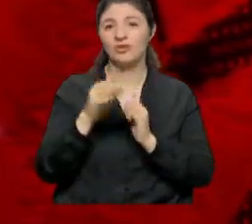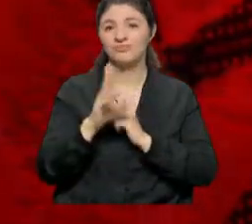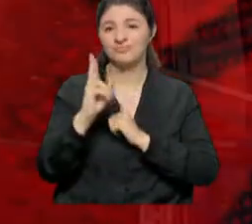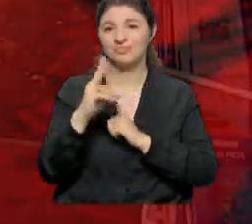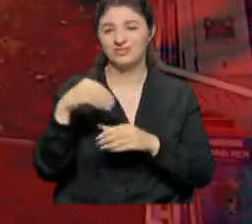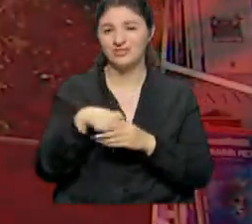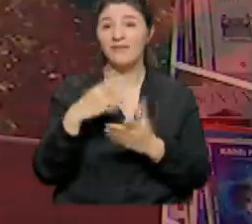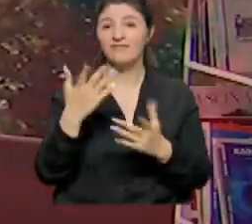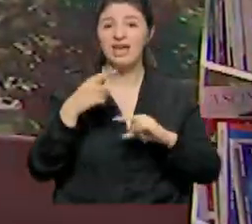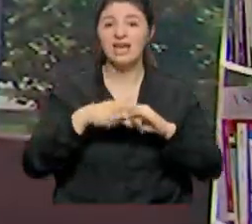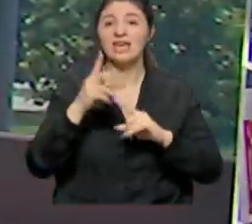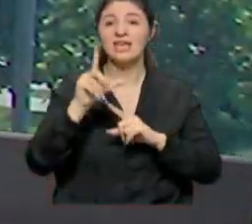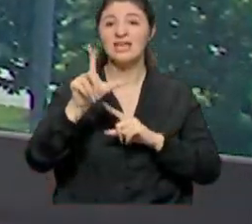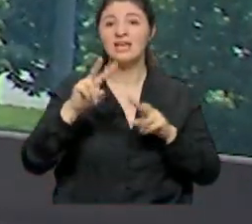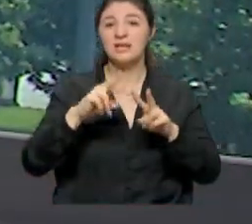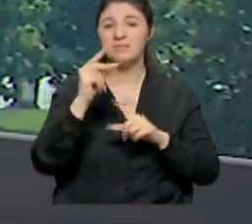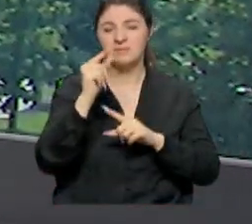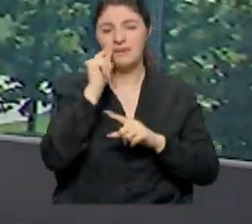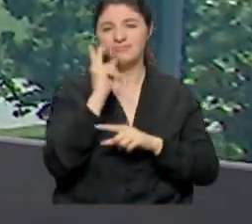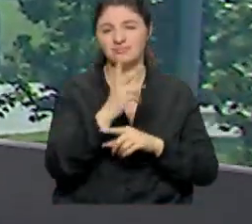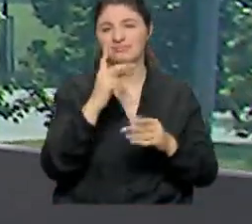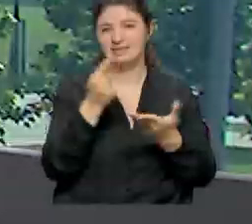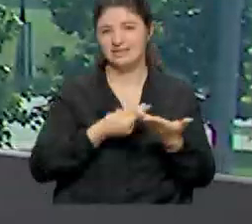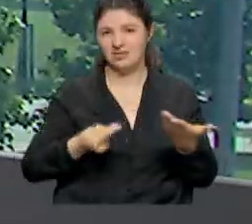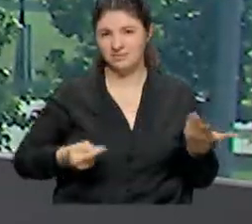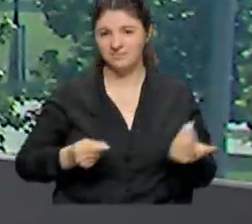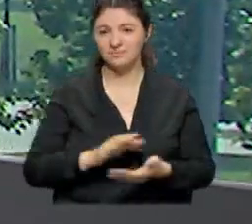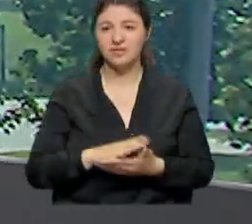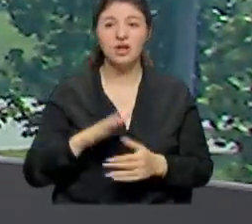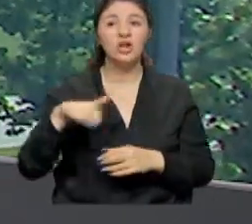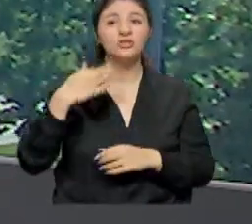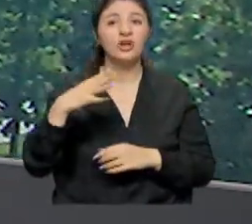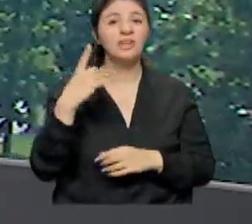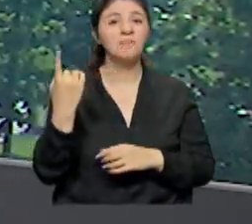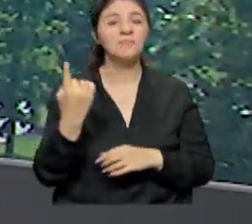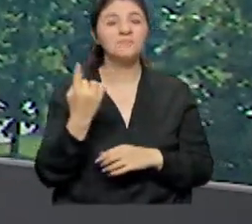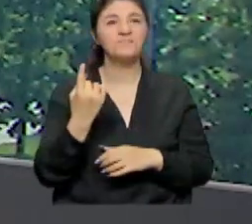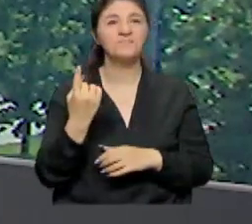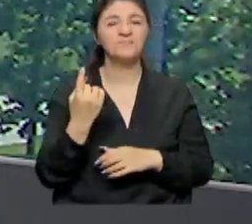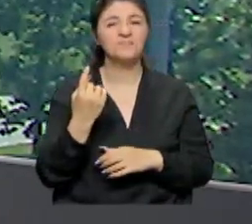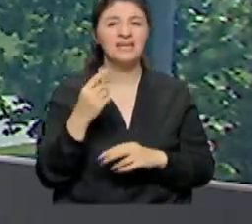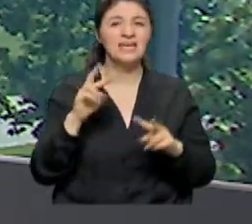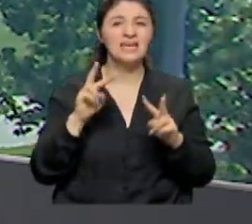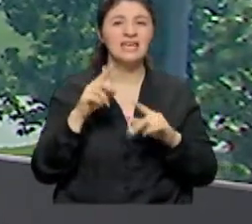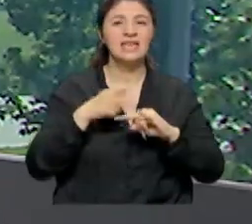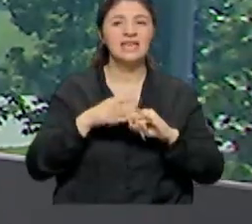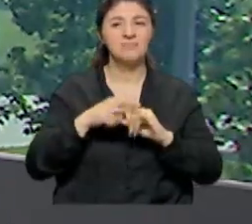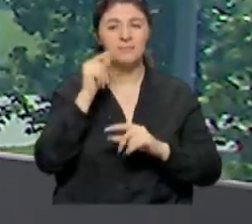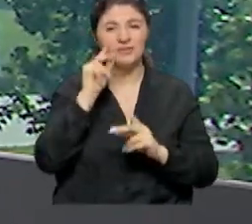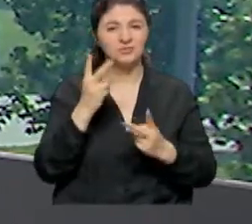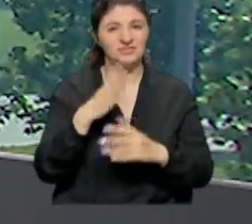çocuklarımız için ve Hilmi Yavuz dizisi geliyor sonunda da bir bilmiyoruz